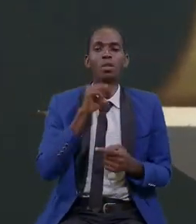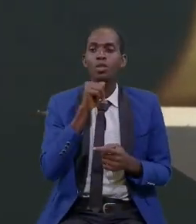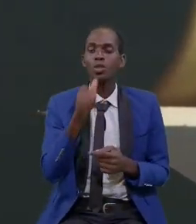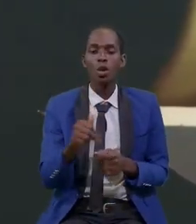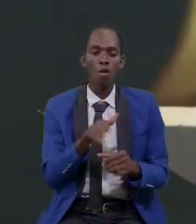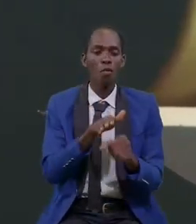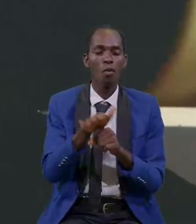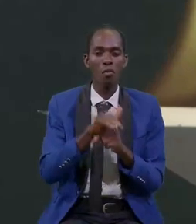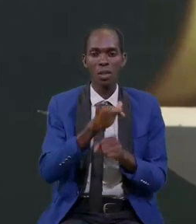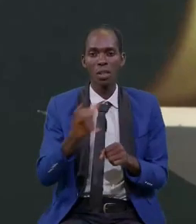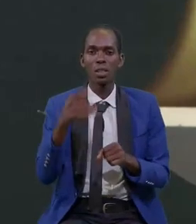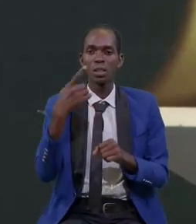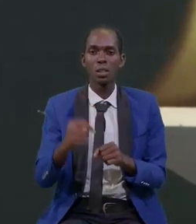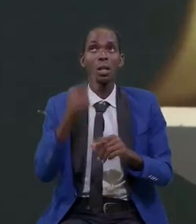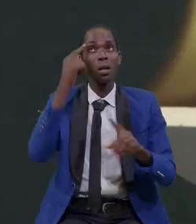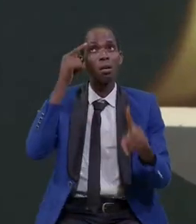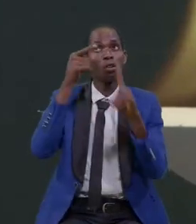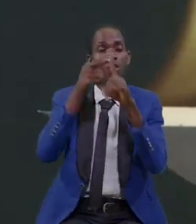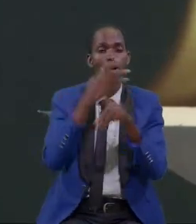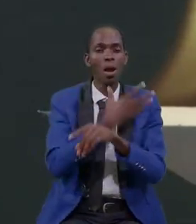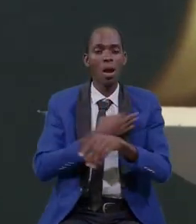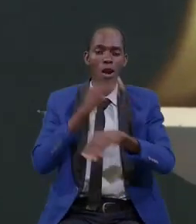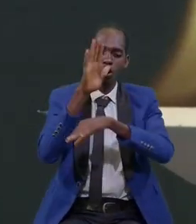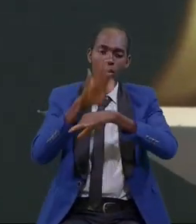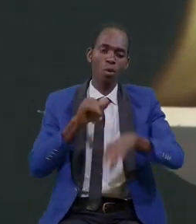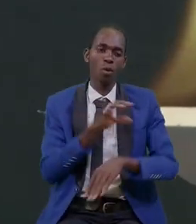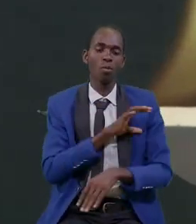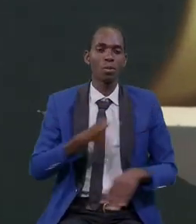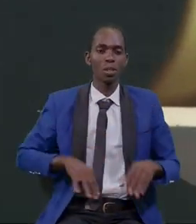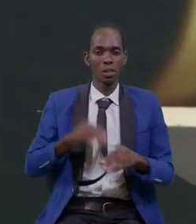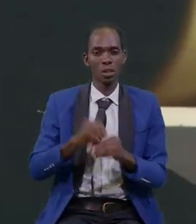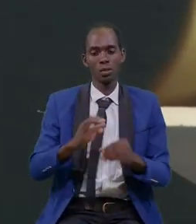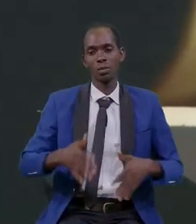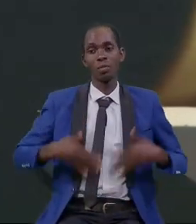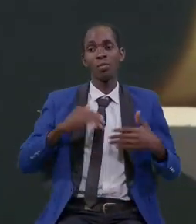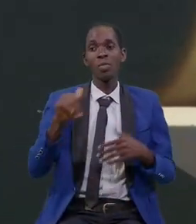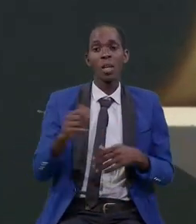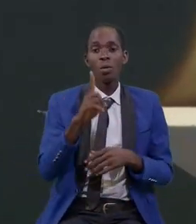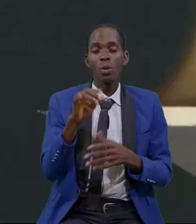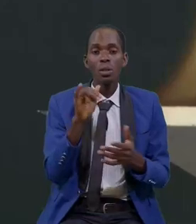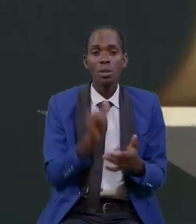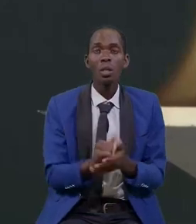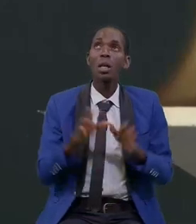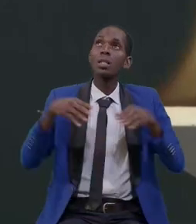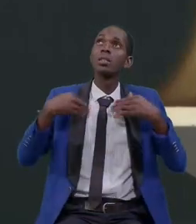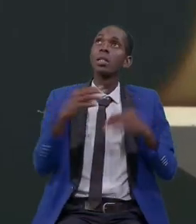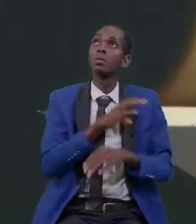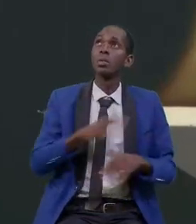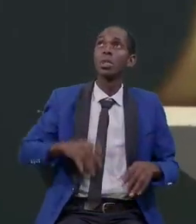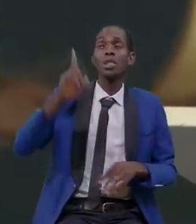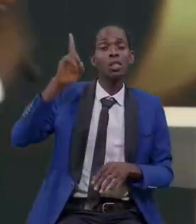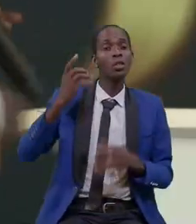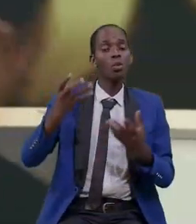de Christ dans ta vie. Quiconque vient à Christ, il veut tellement te purifier, il